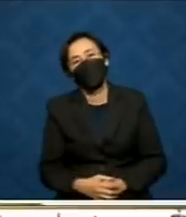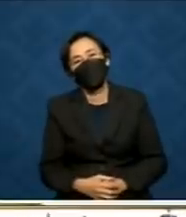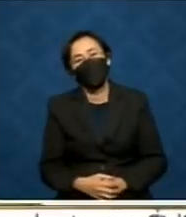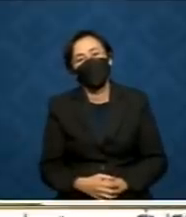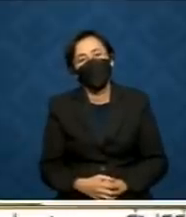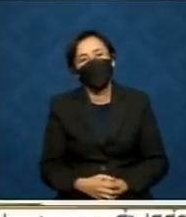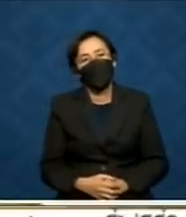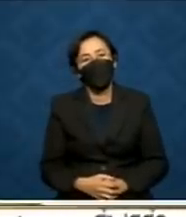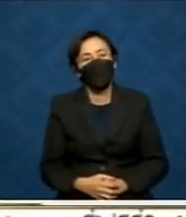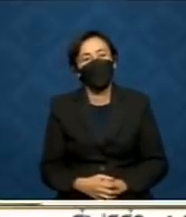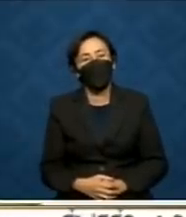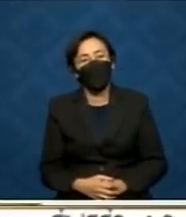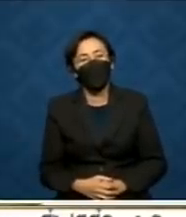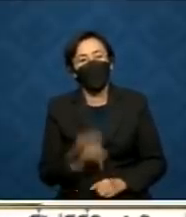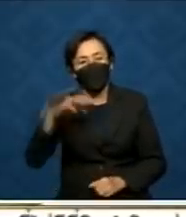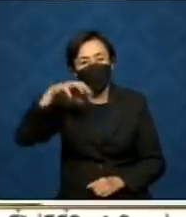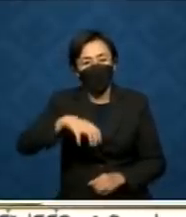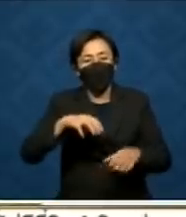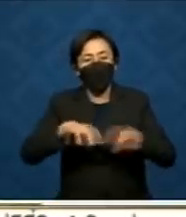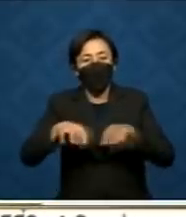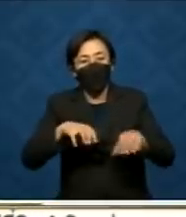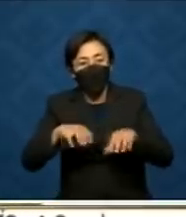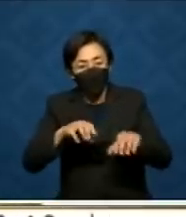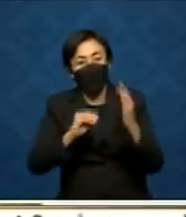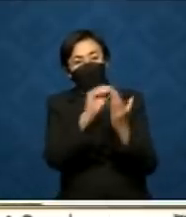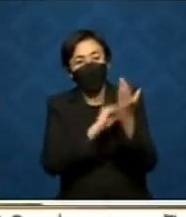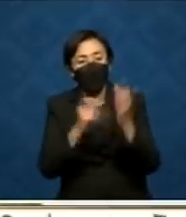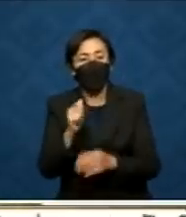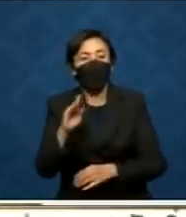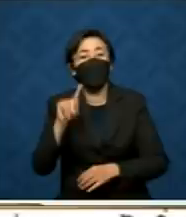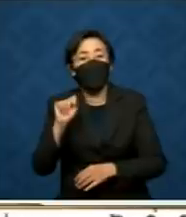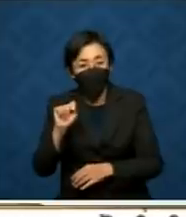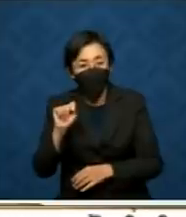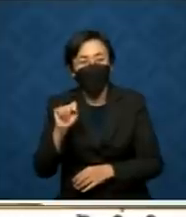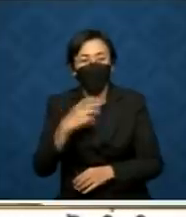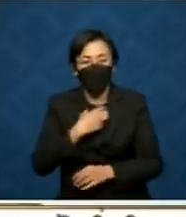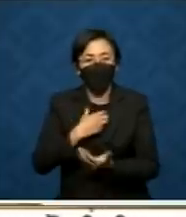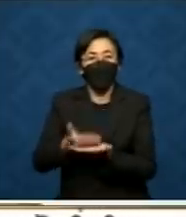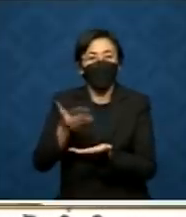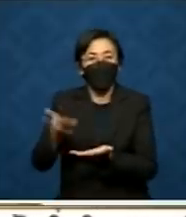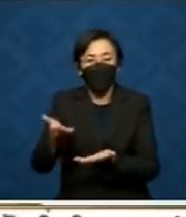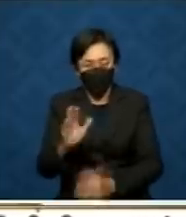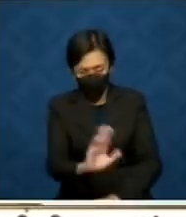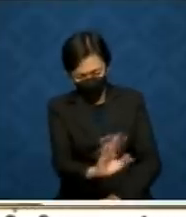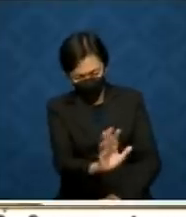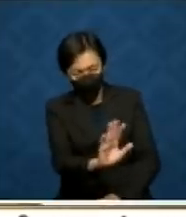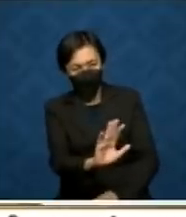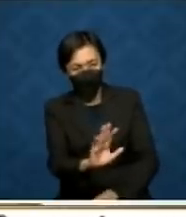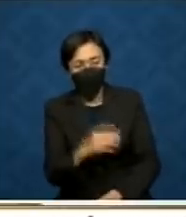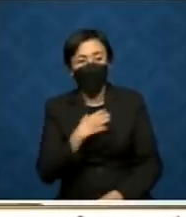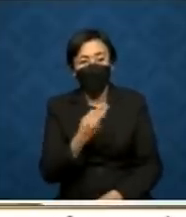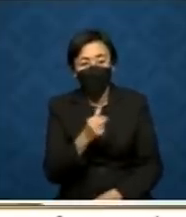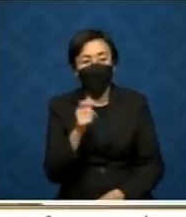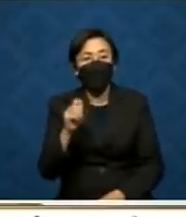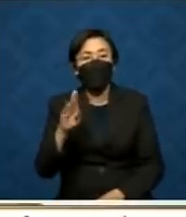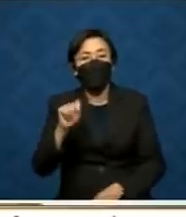เท่านั้นไม่พอไปกันองค์การบริหารส่วนท้องถิ่นอีกให้ผมคิดยังไงก็จะให้มันเร็วนี่จะต้องให้ท้อง